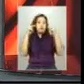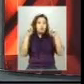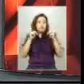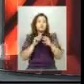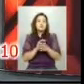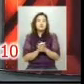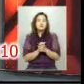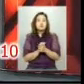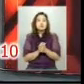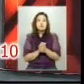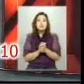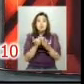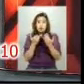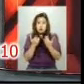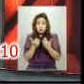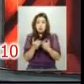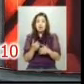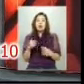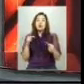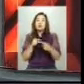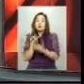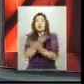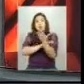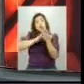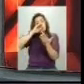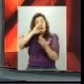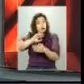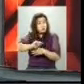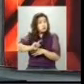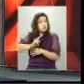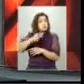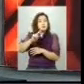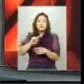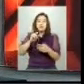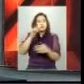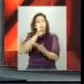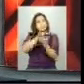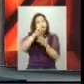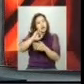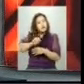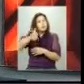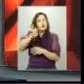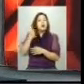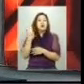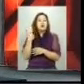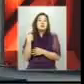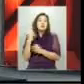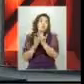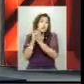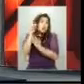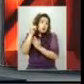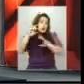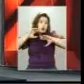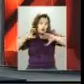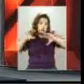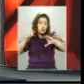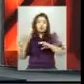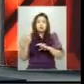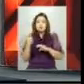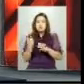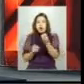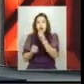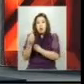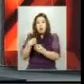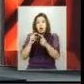สำหรับข้อเสนอเรื่องสมัชชาปฏิรูปประเทศนั้นในสัปดาห์หน้ารัฐบาลจะเปิดรับฟังข้อเสนอแนะจากประชาชนและตัวแทนเครือข่าย